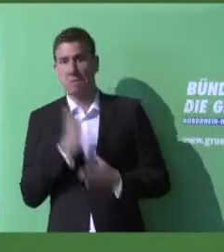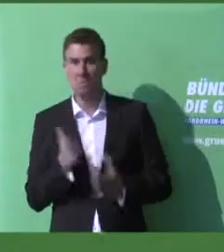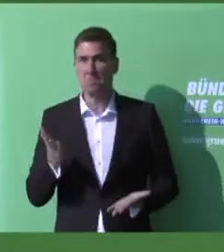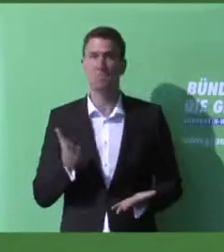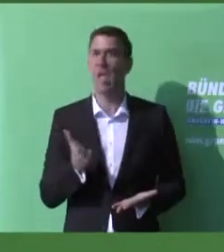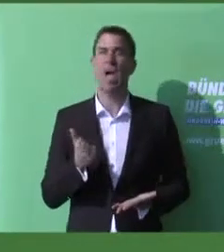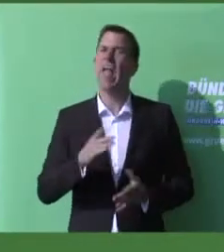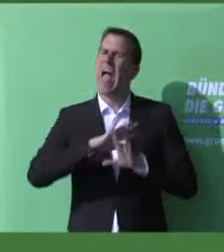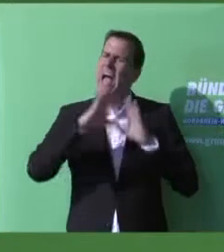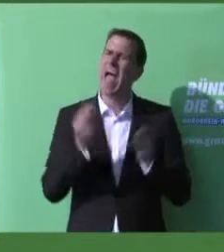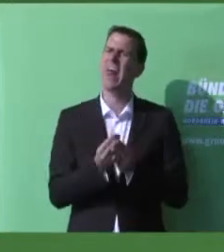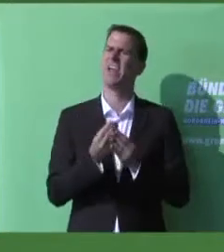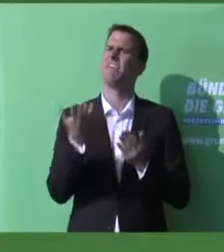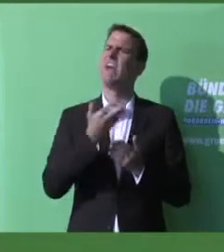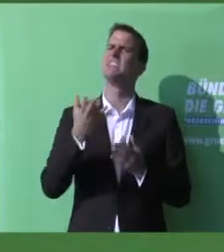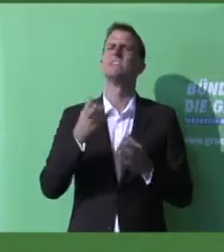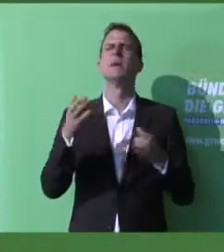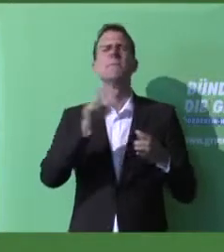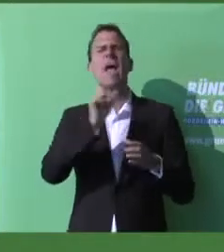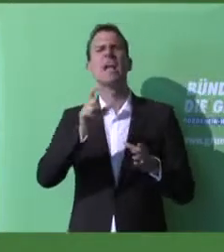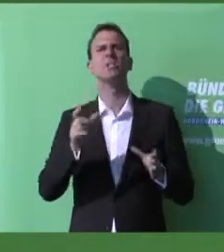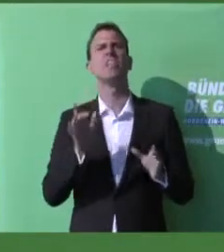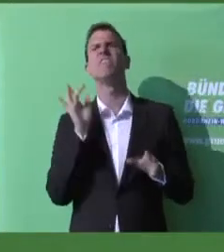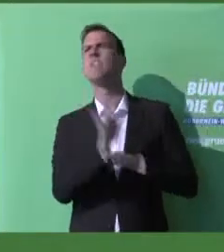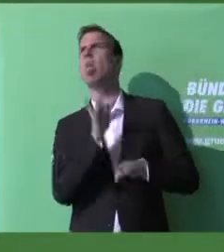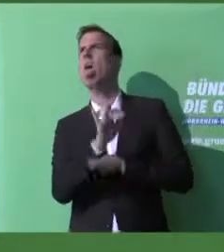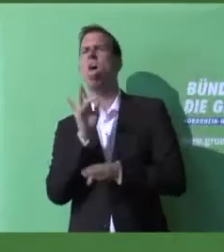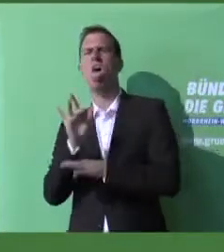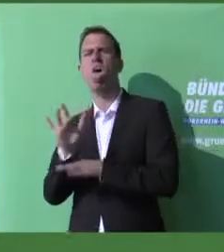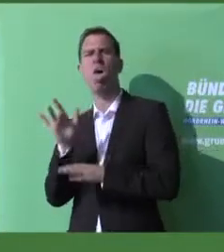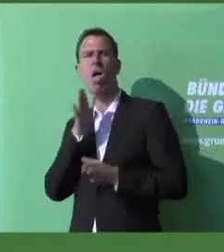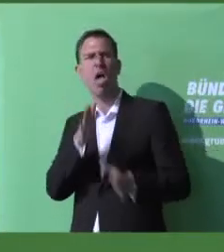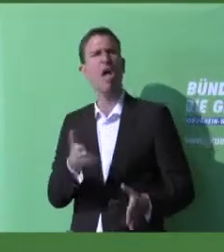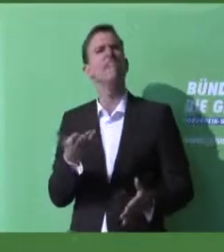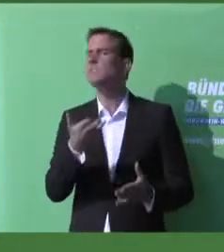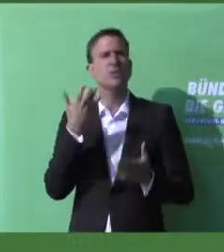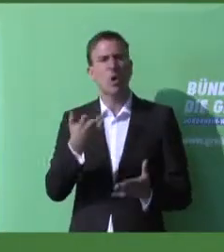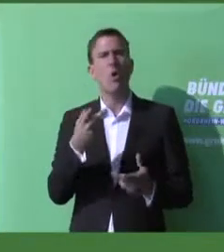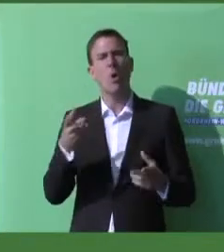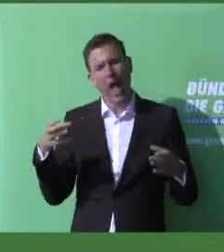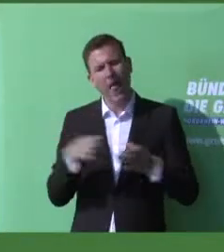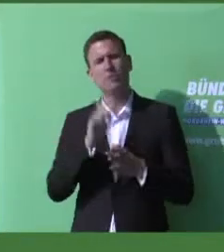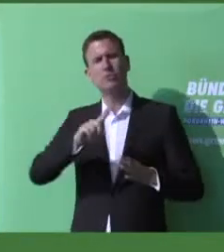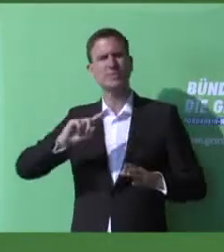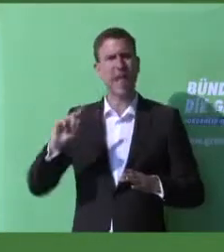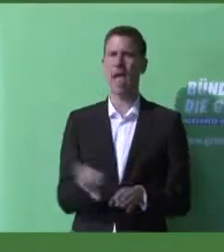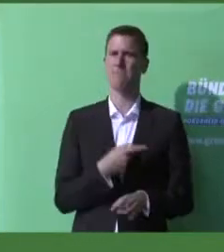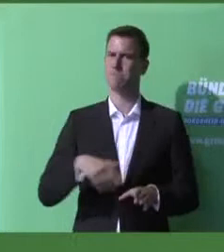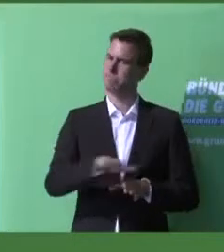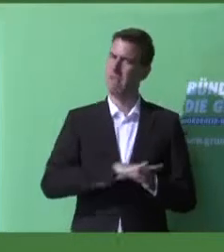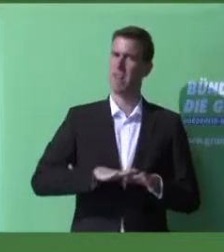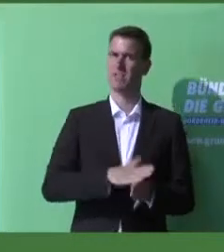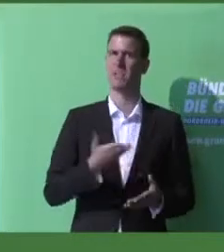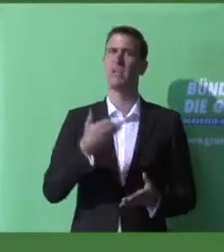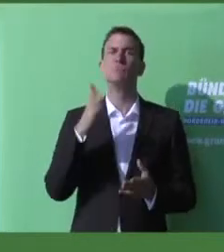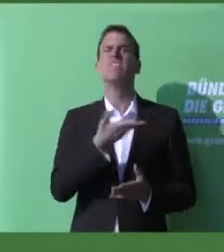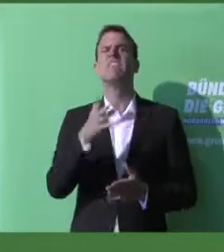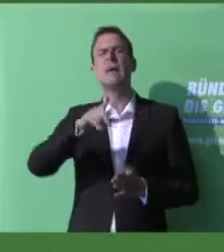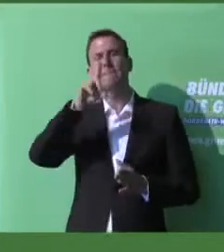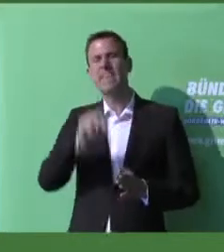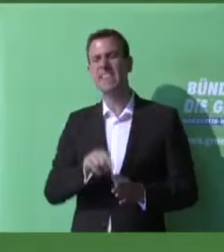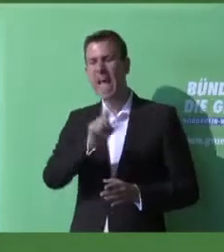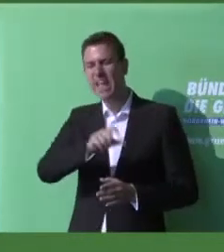alle Formen der gruppenbezogenen Menschenfeindlichkeit wird uns nur gelingen, wenn wir alle Minderheiten in diesem